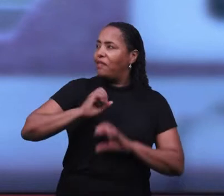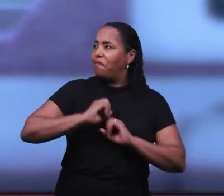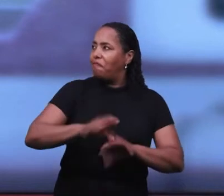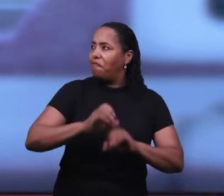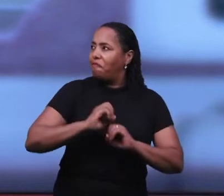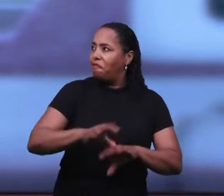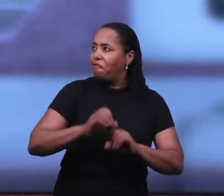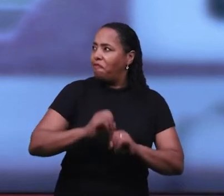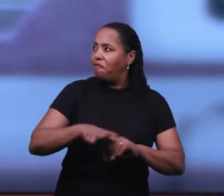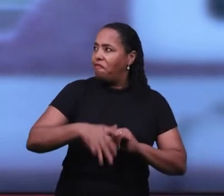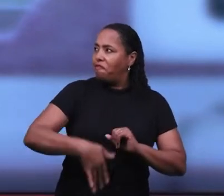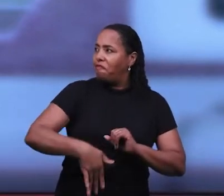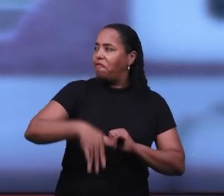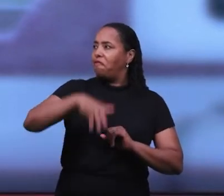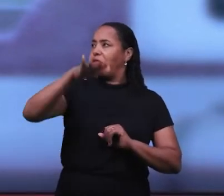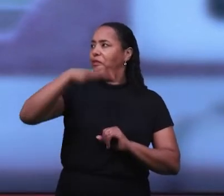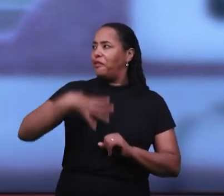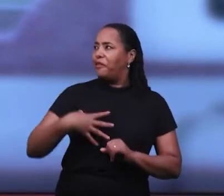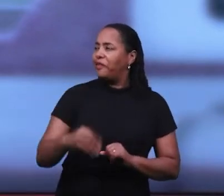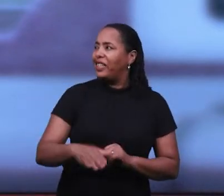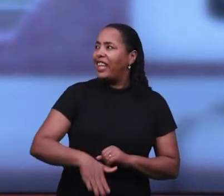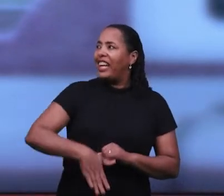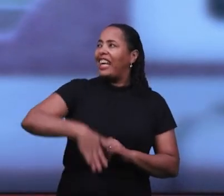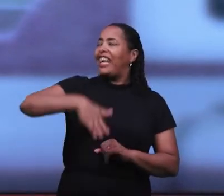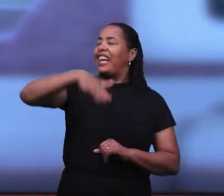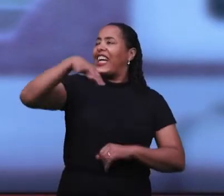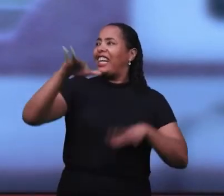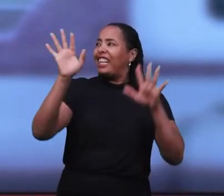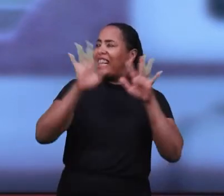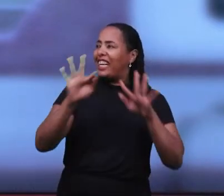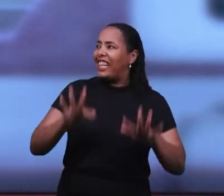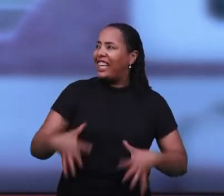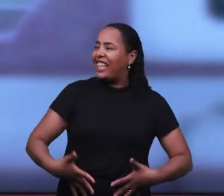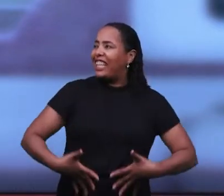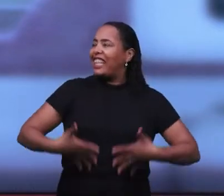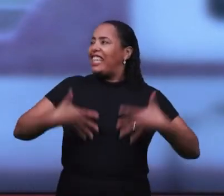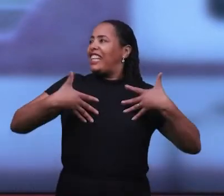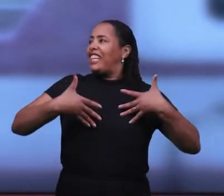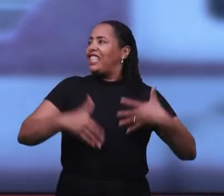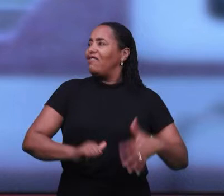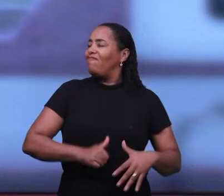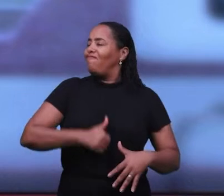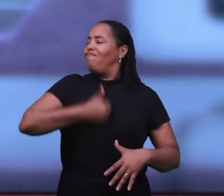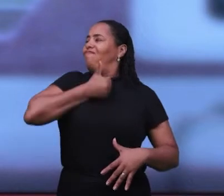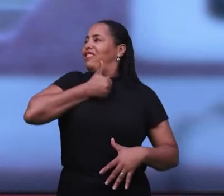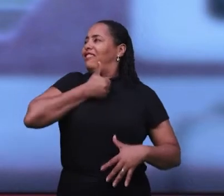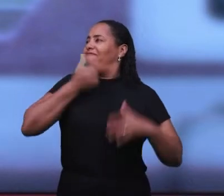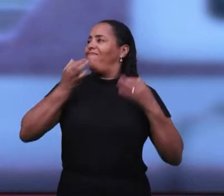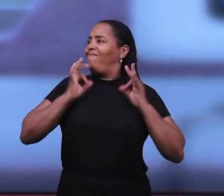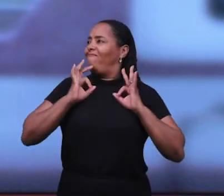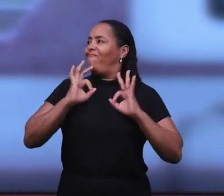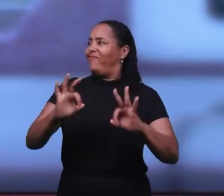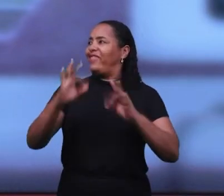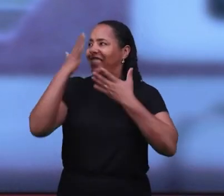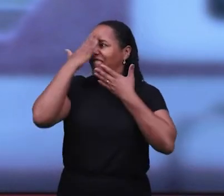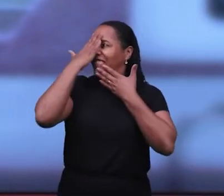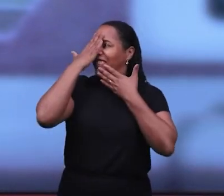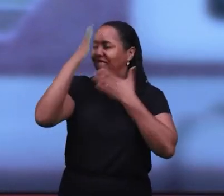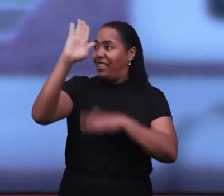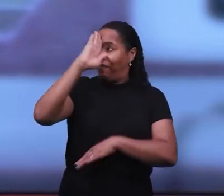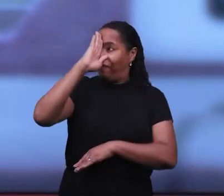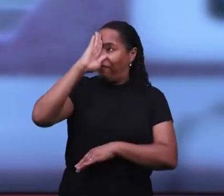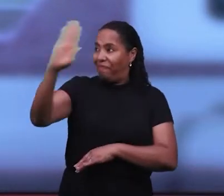avoir la sagesse et la compréhension dans l'éducation de nos enfants, afin qu'ils puissent grandir avec l'autostime